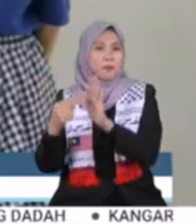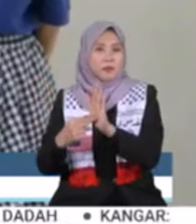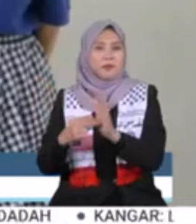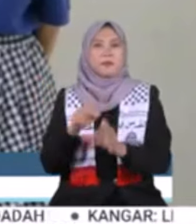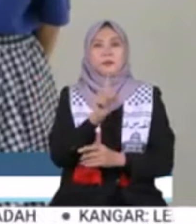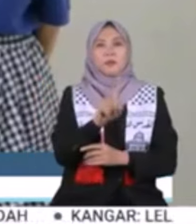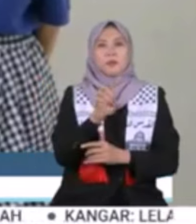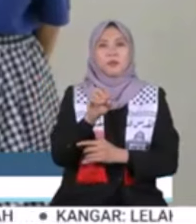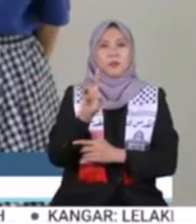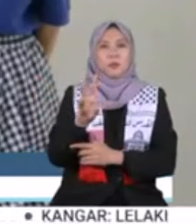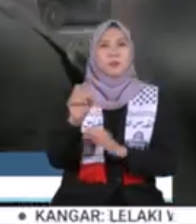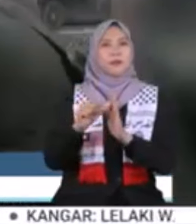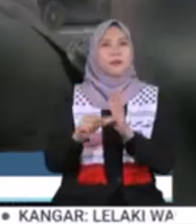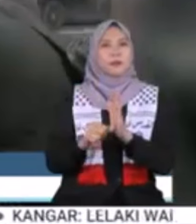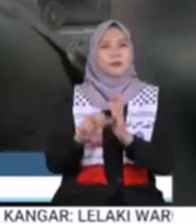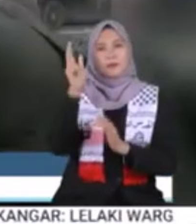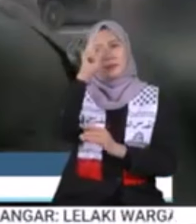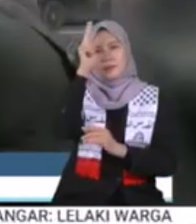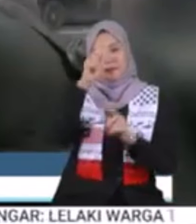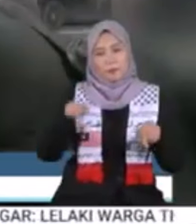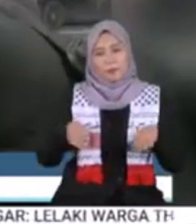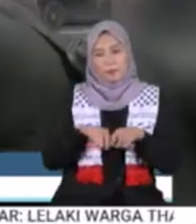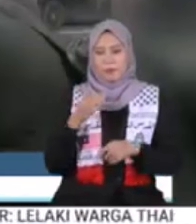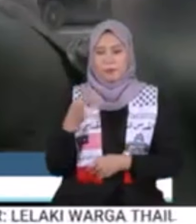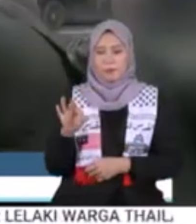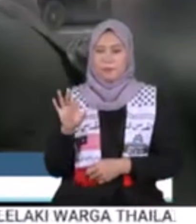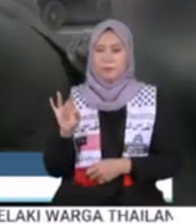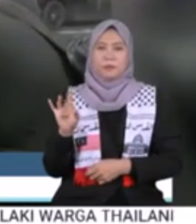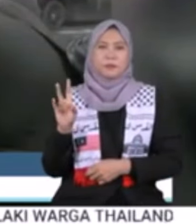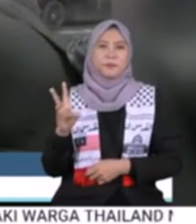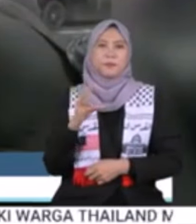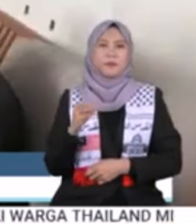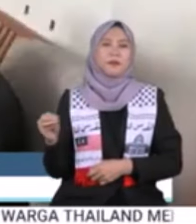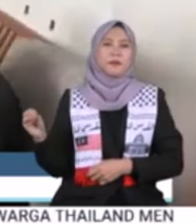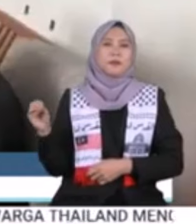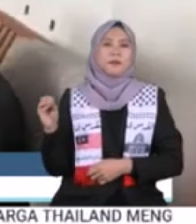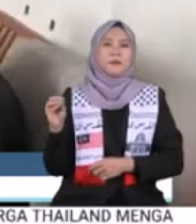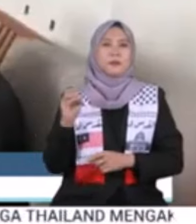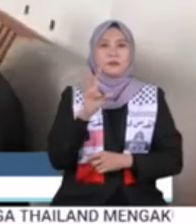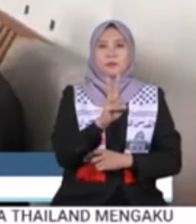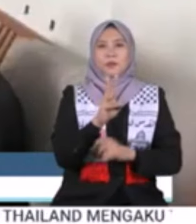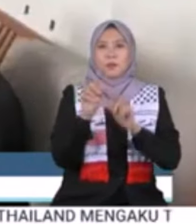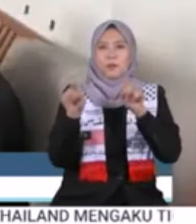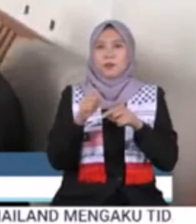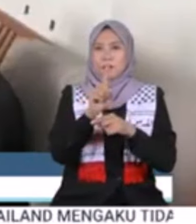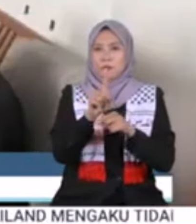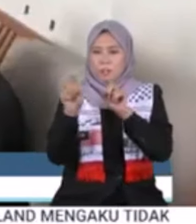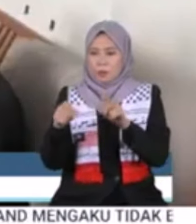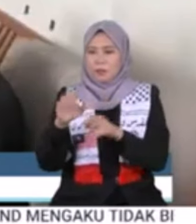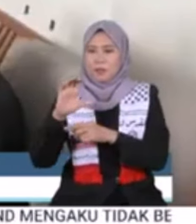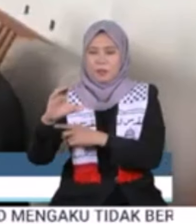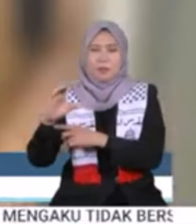Seksyen 107 Akta Kerajaan Tempatan 1976 serta Seksyen 6-1-C,